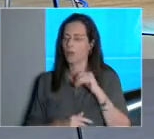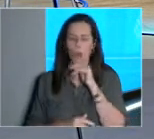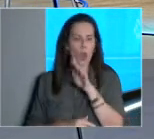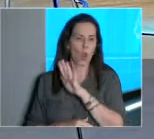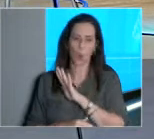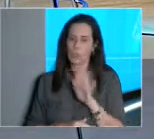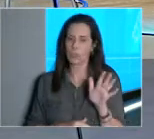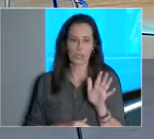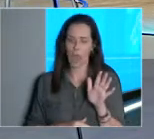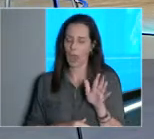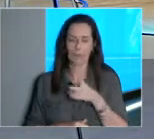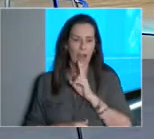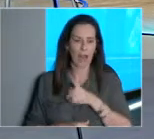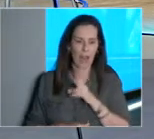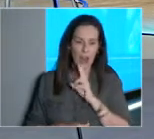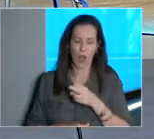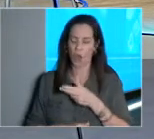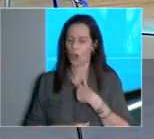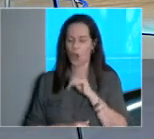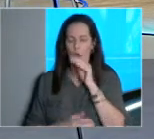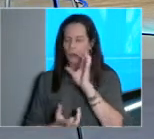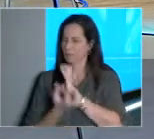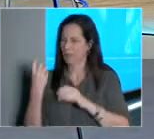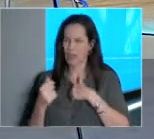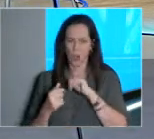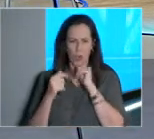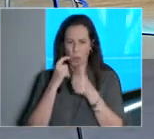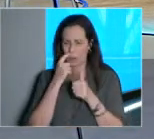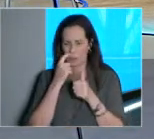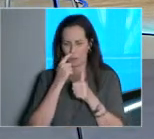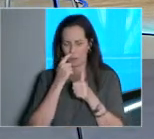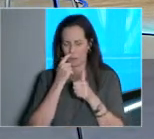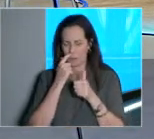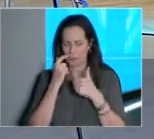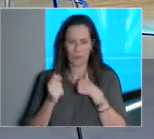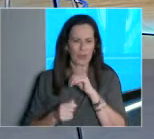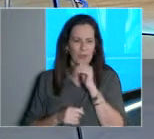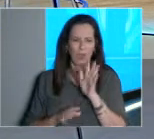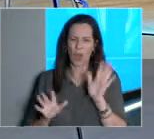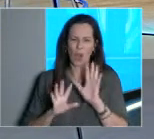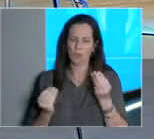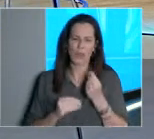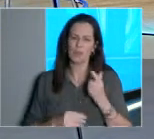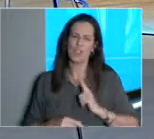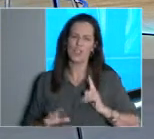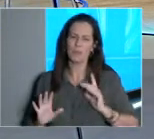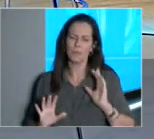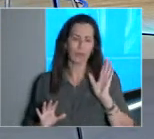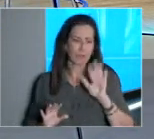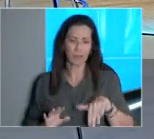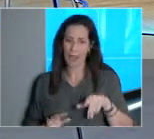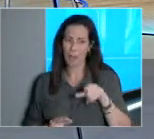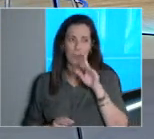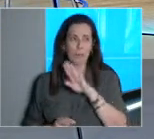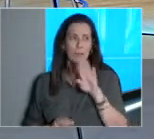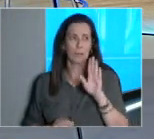רוצים כללות ושעוריות והתעסקות בהישרדות אישית פוליטית, ולא רוצים ראש ממשלה